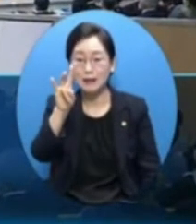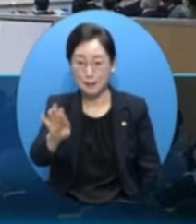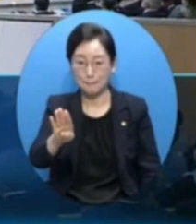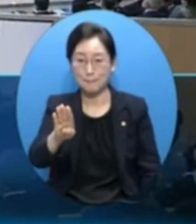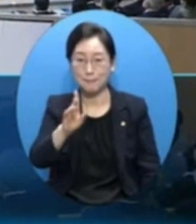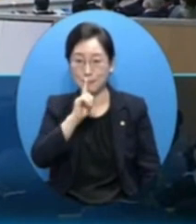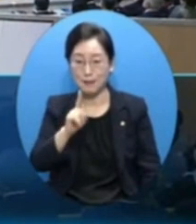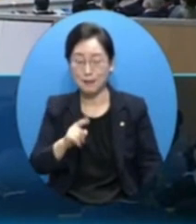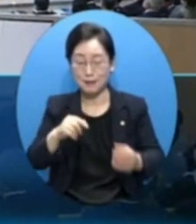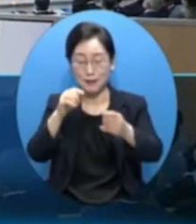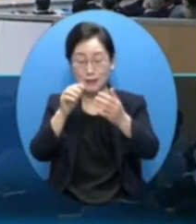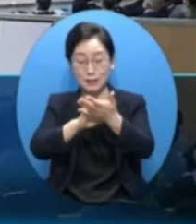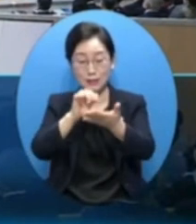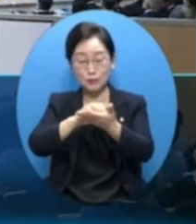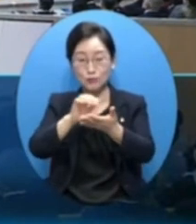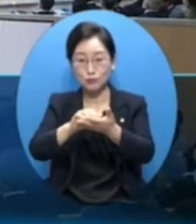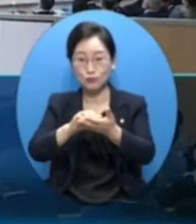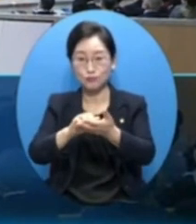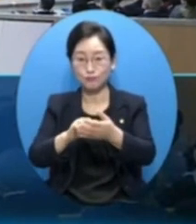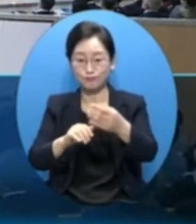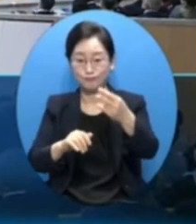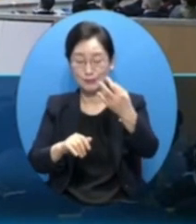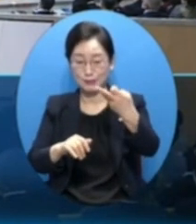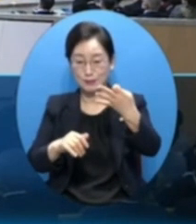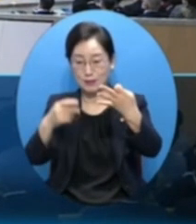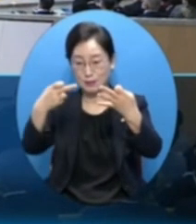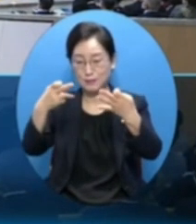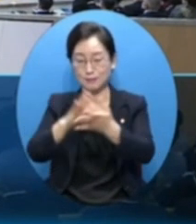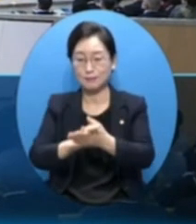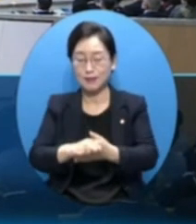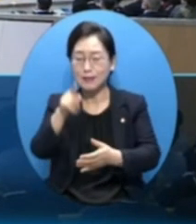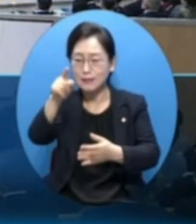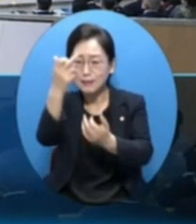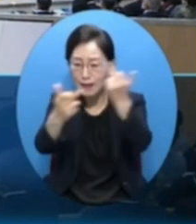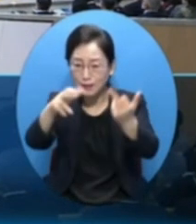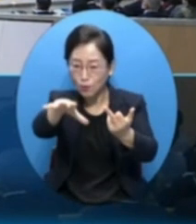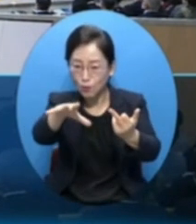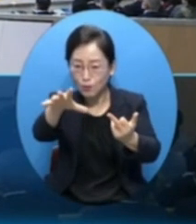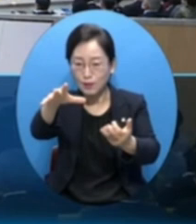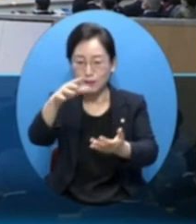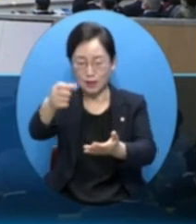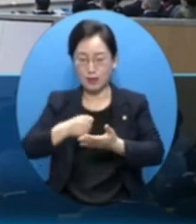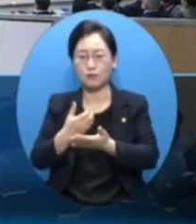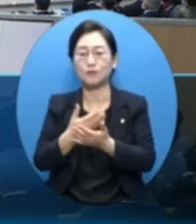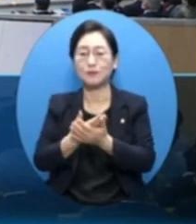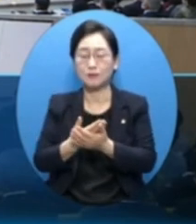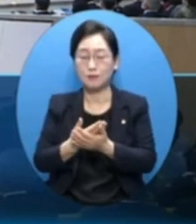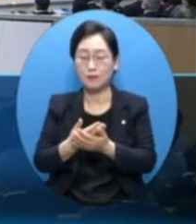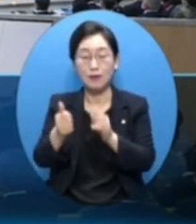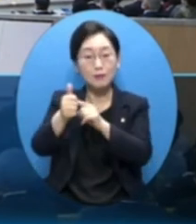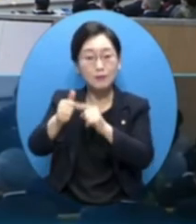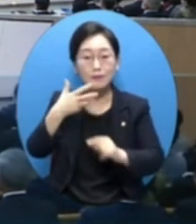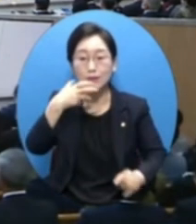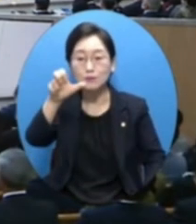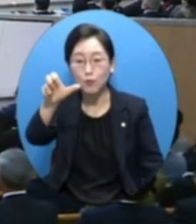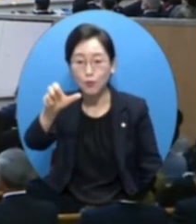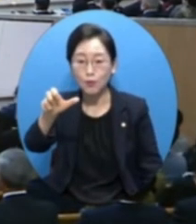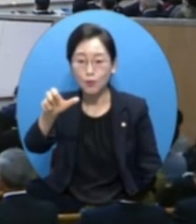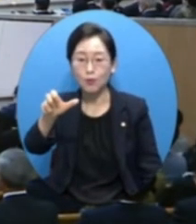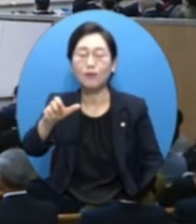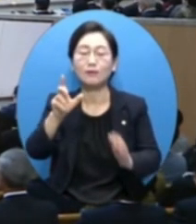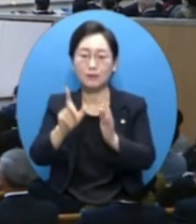12절입니다. 그날에 야훼께서 말씀하신 이 산지를 내게 주소서. 85세의 꿈을 꾸고 그 꿈을 이룬